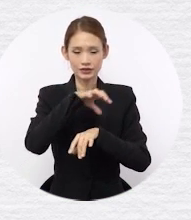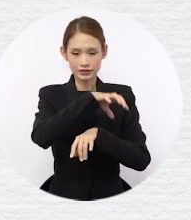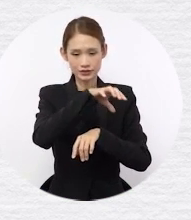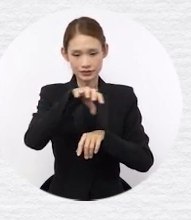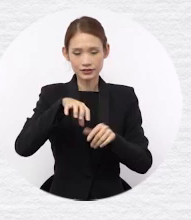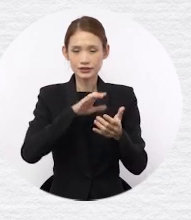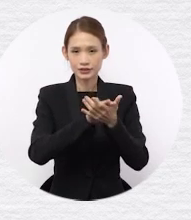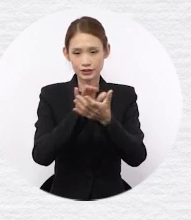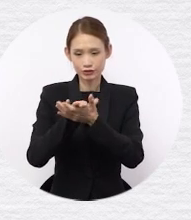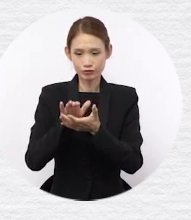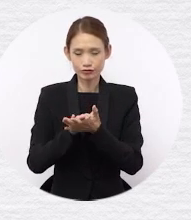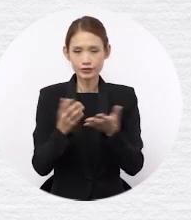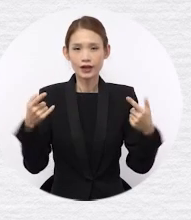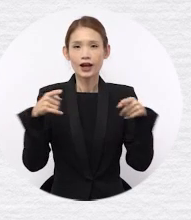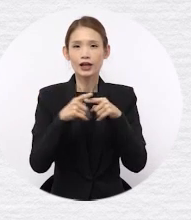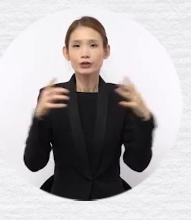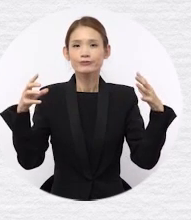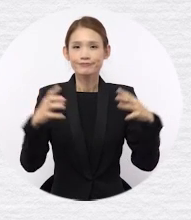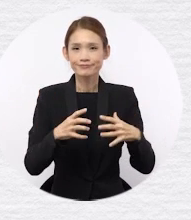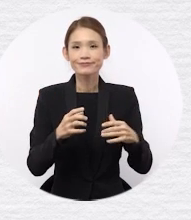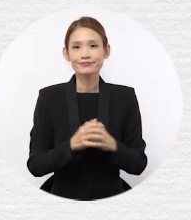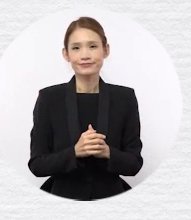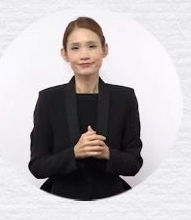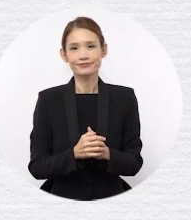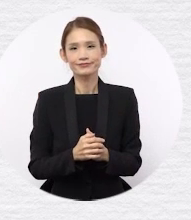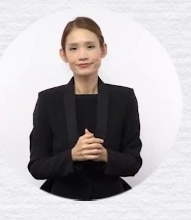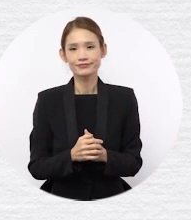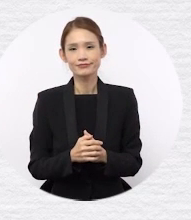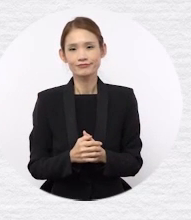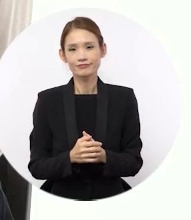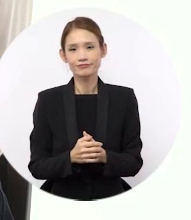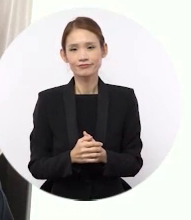다른 친구들이 모이기 시작했어요.